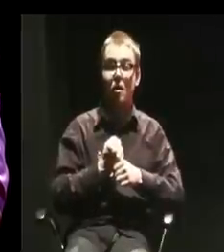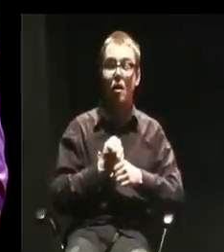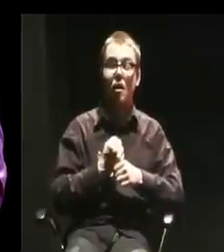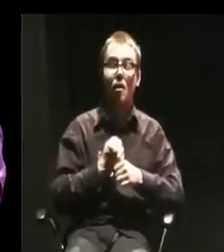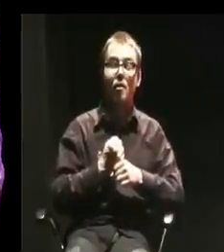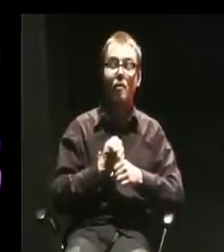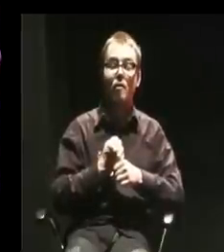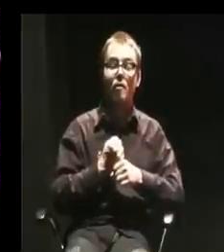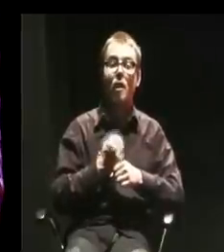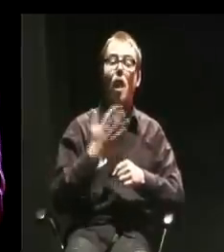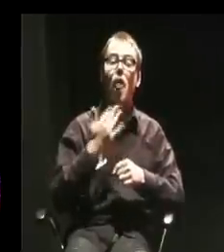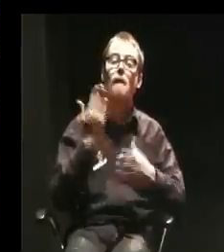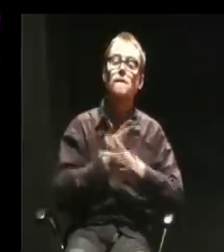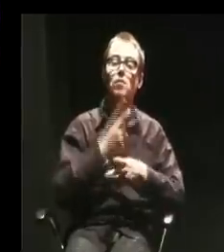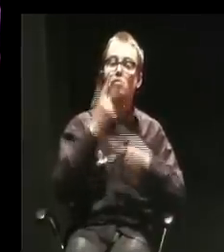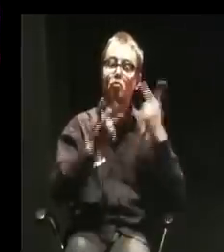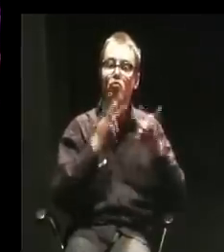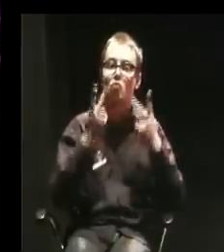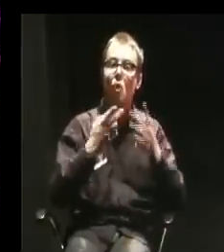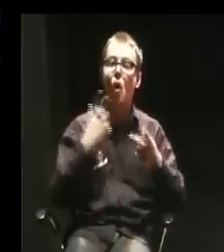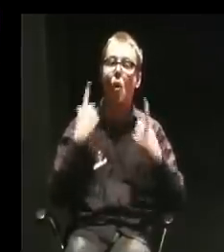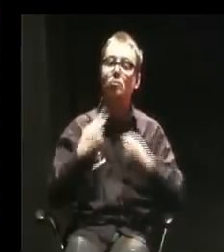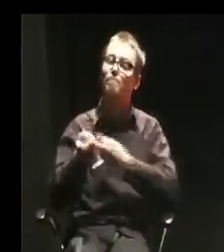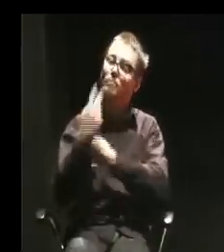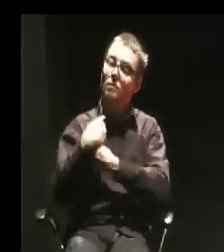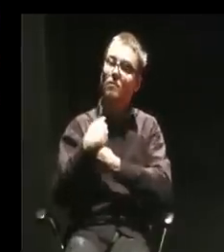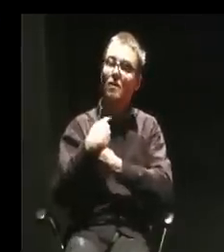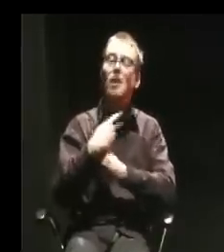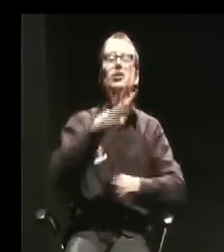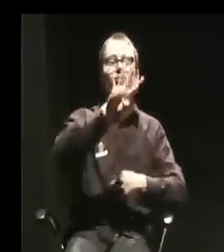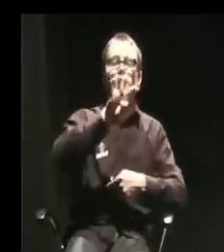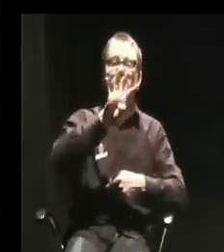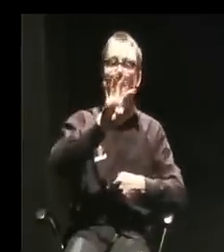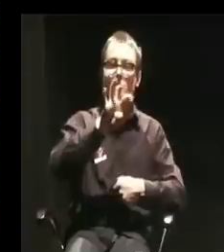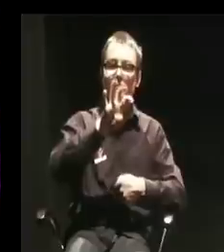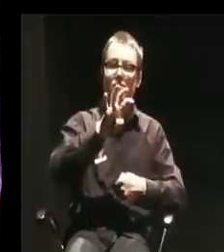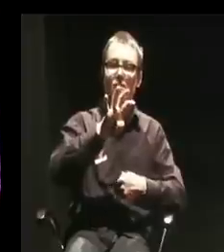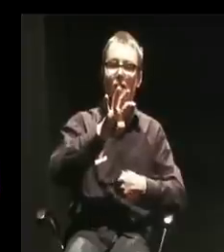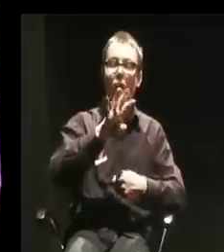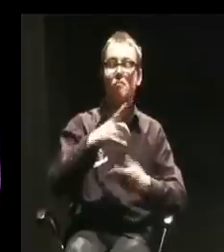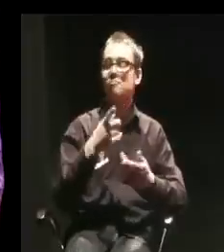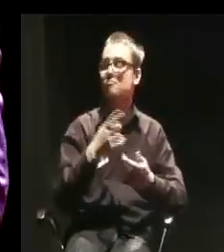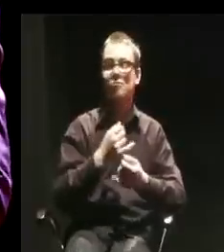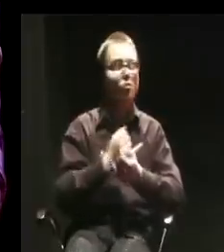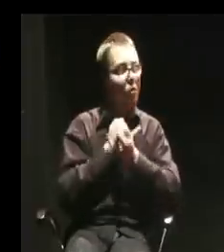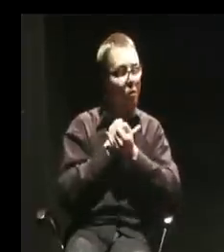pracowników. Jest to prawie 400 miejsc pracy, zarówno dla programistów, jak również dla konstruktorów, dla osób,